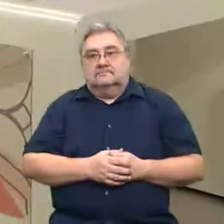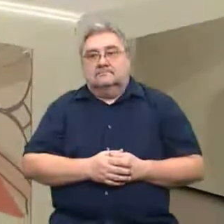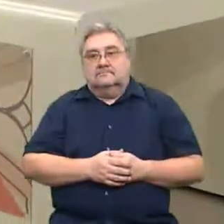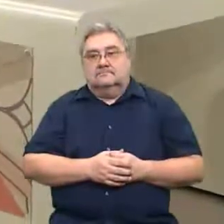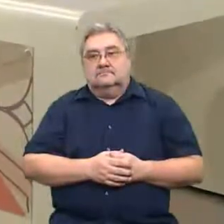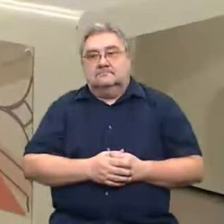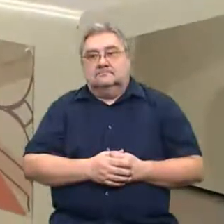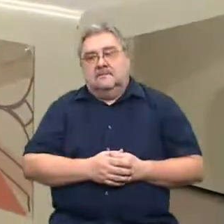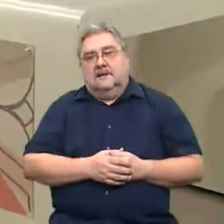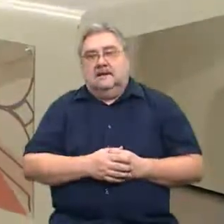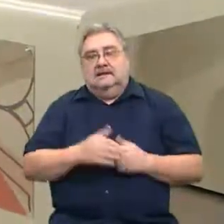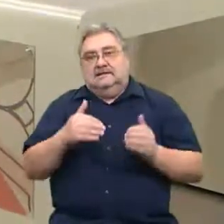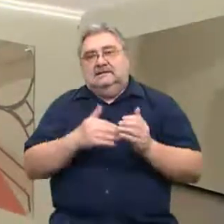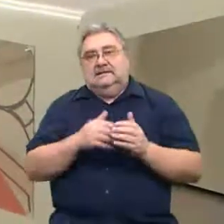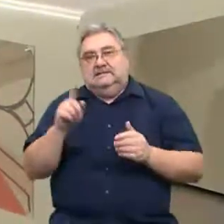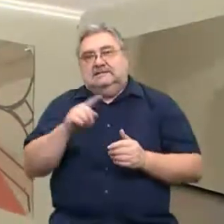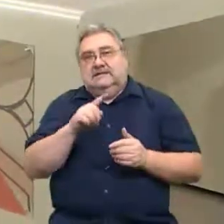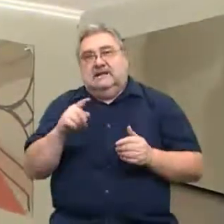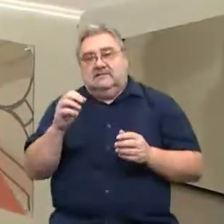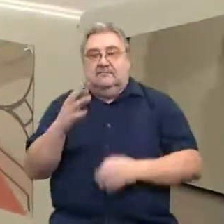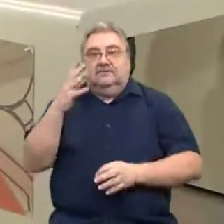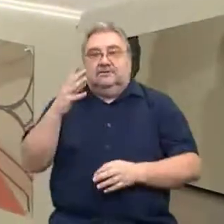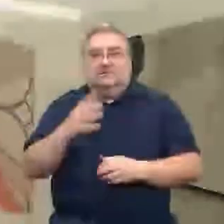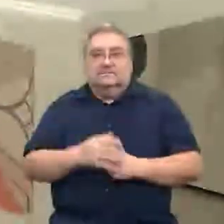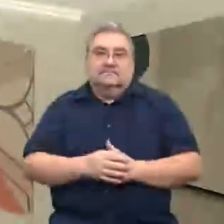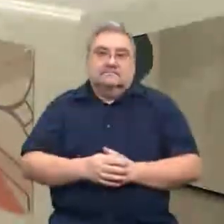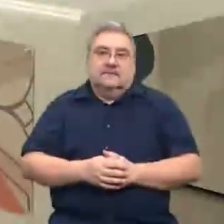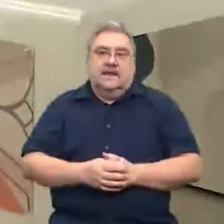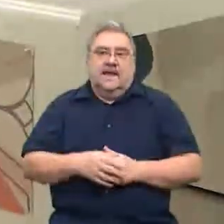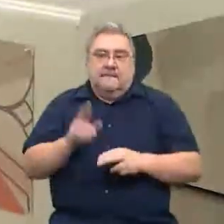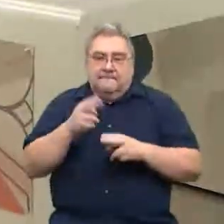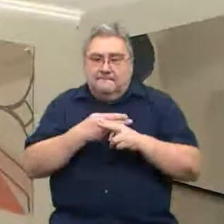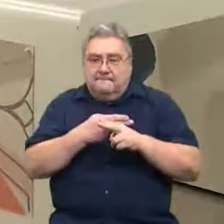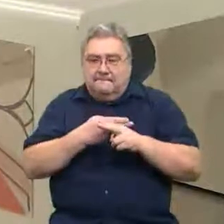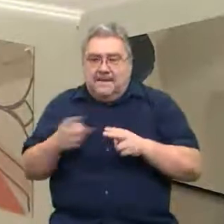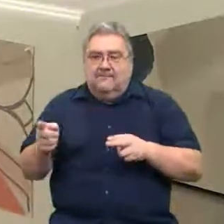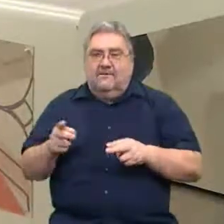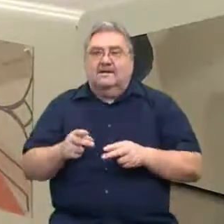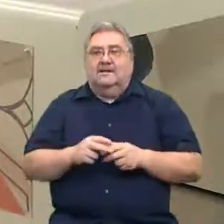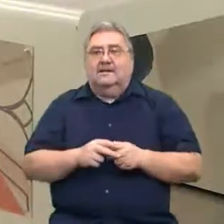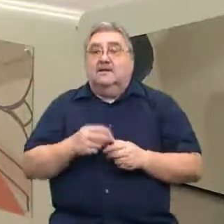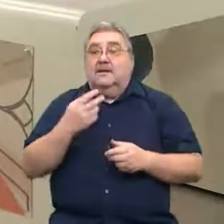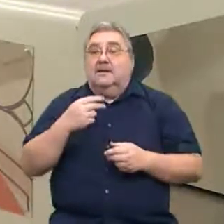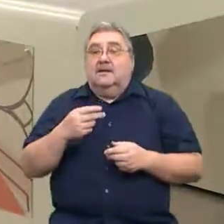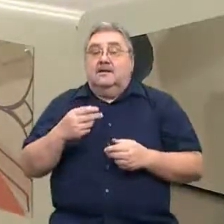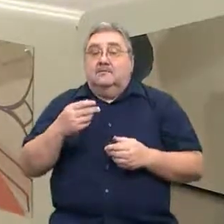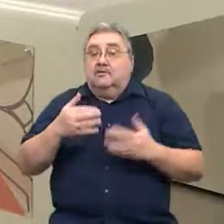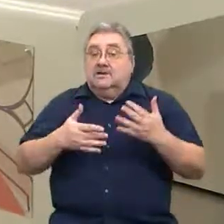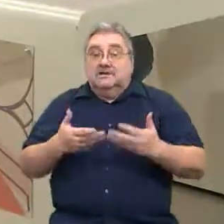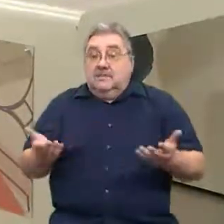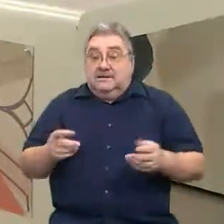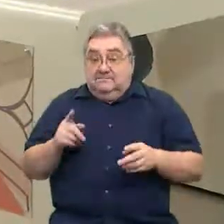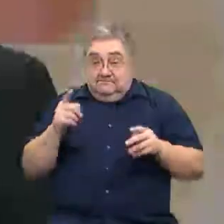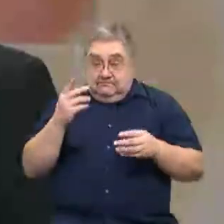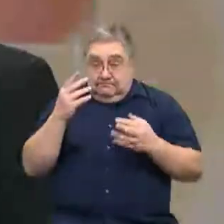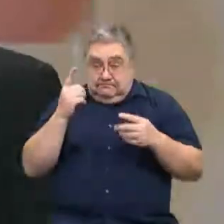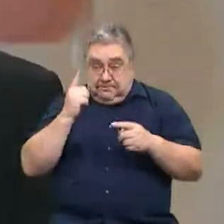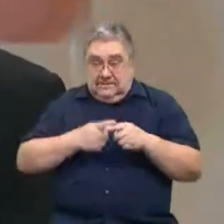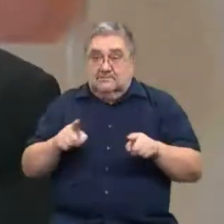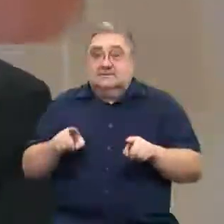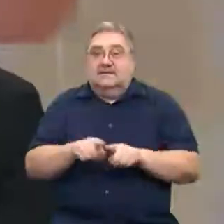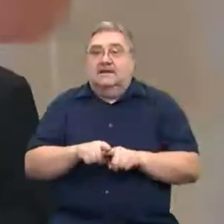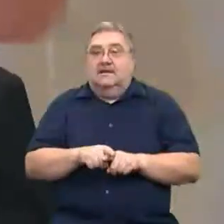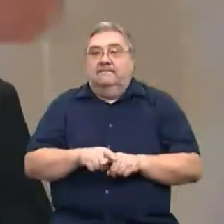A je to tisíckrát. To srovnání preciznosti té práce, kdybyste ten počítač neměli? Ta přesnost